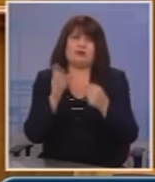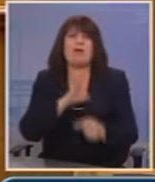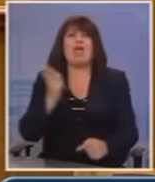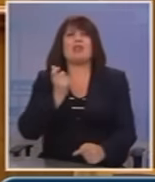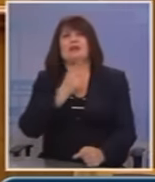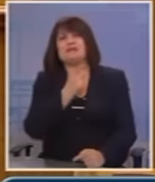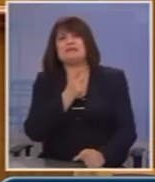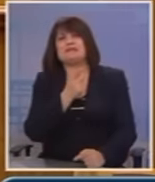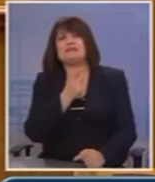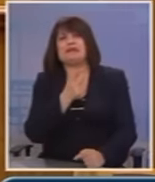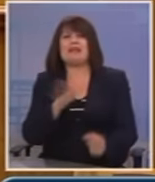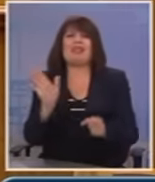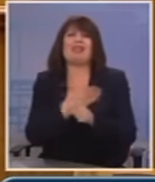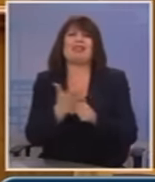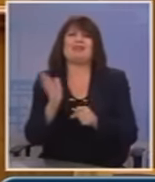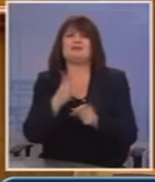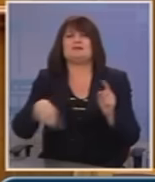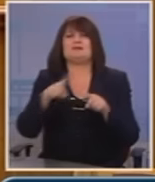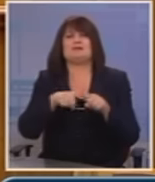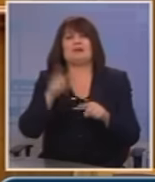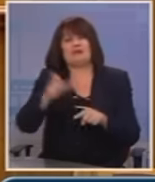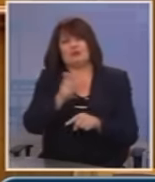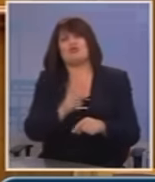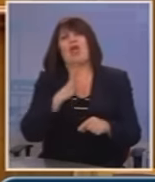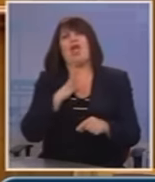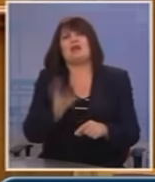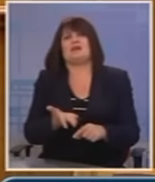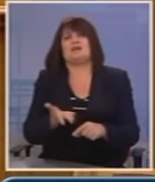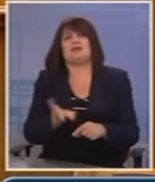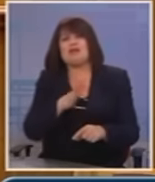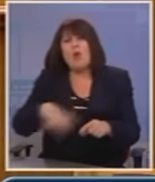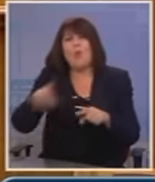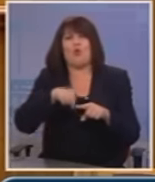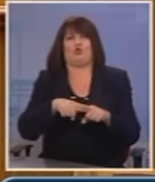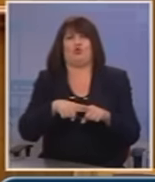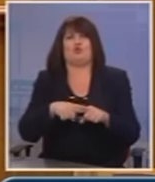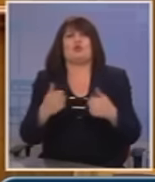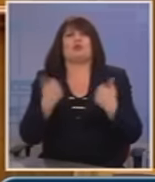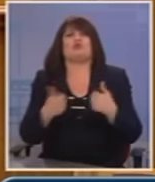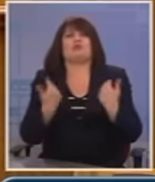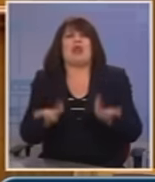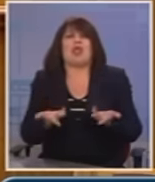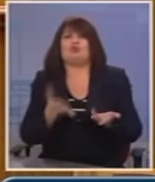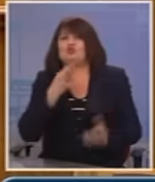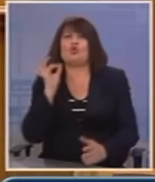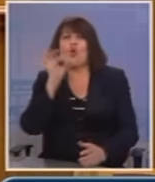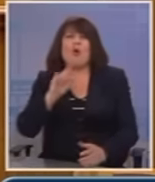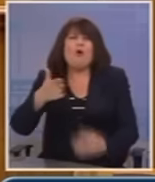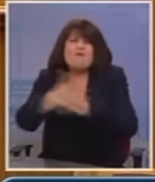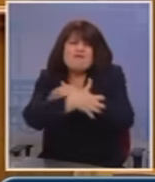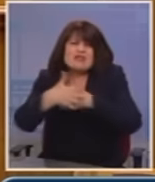οποία ισοδυναμεί με καταστροφή για την Ελλάδα, για τους Έλληνες, για τις Ελληνίδες, για τις νέες γενιές, γιατί οδηγεί σε